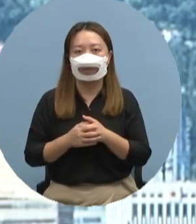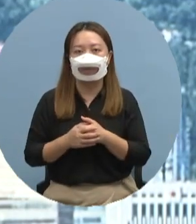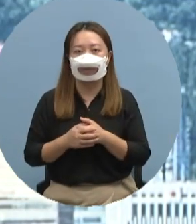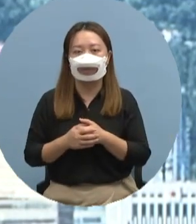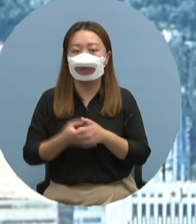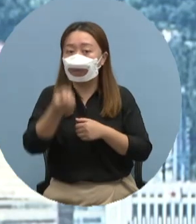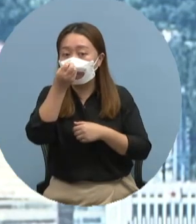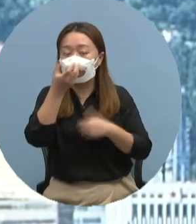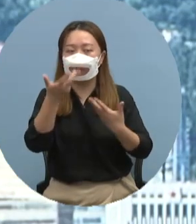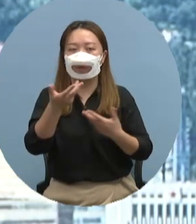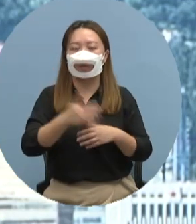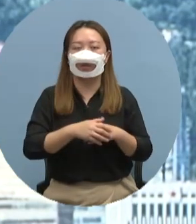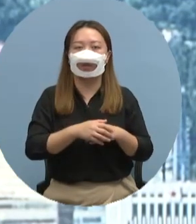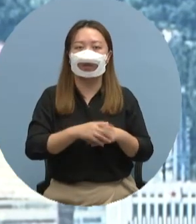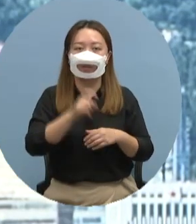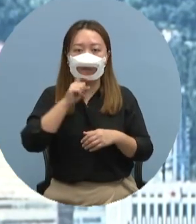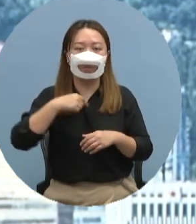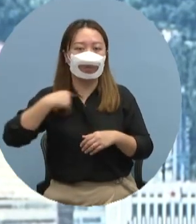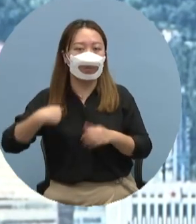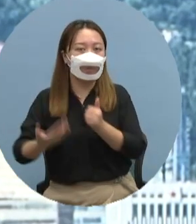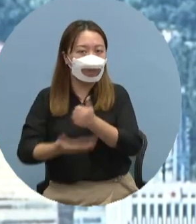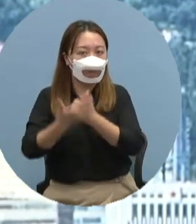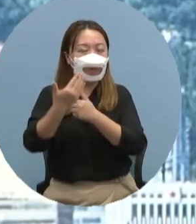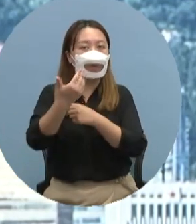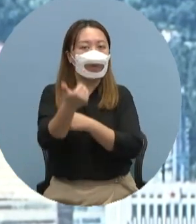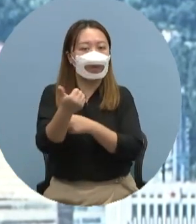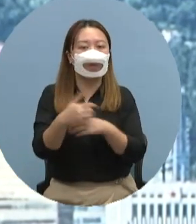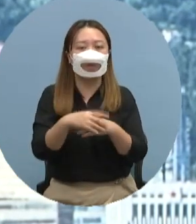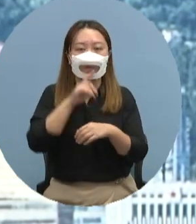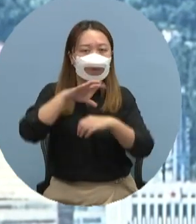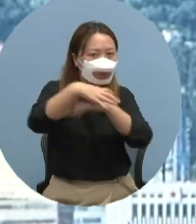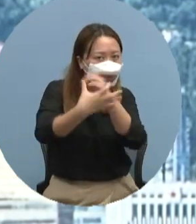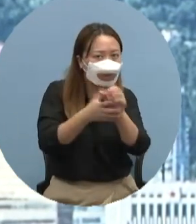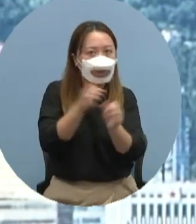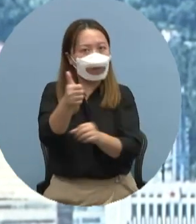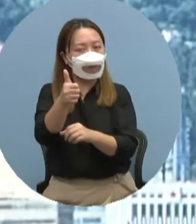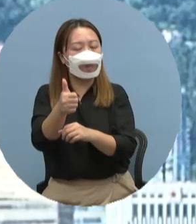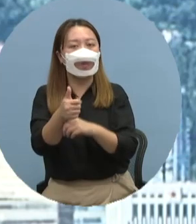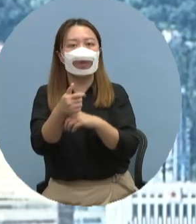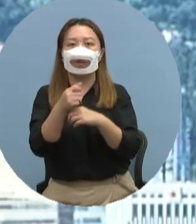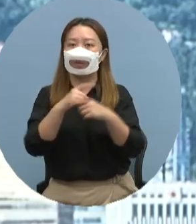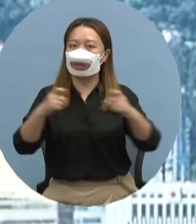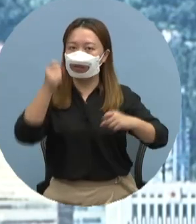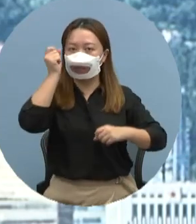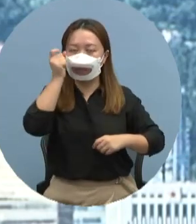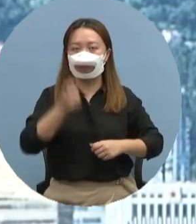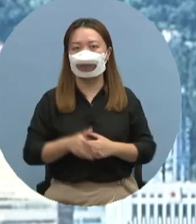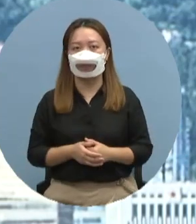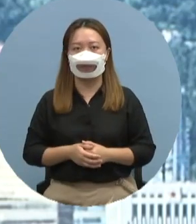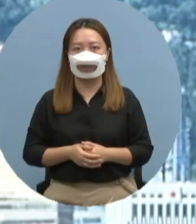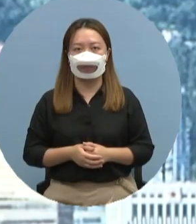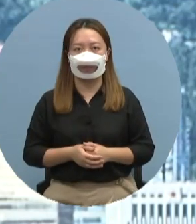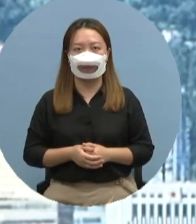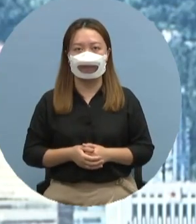香港一個既有中國優勢，又有全球優勢嘅唯一一個城市。咁啊，所以咧